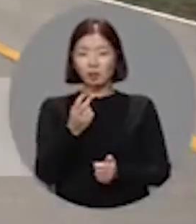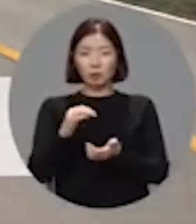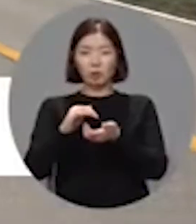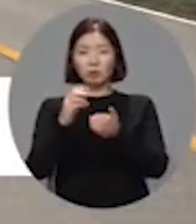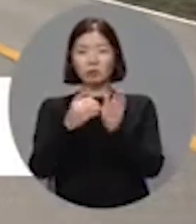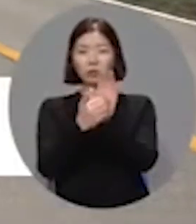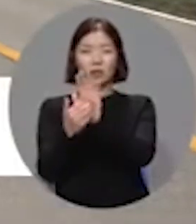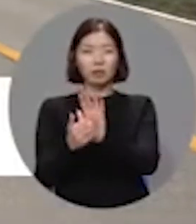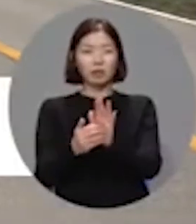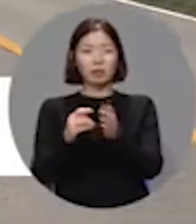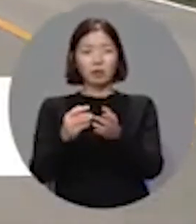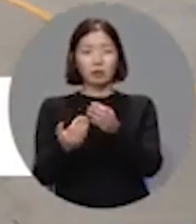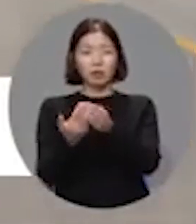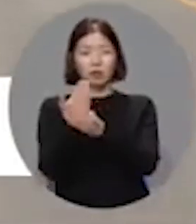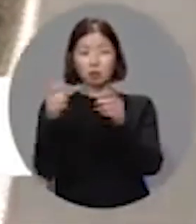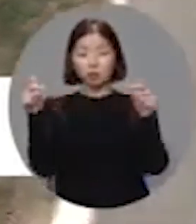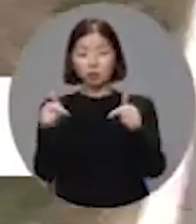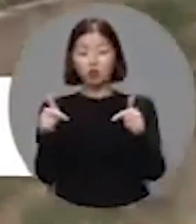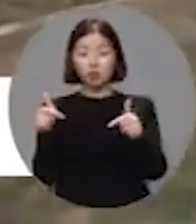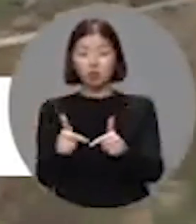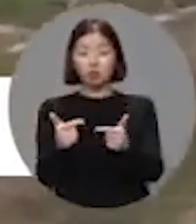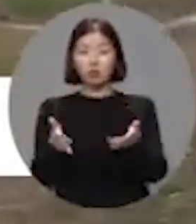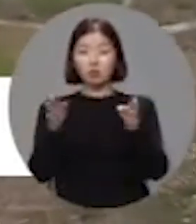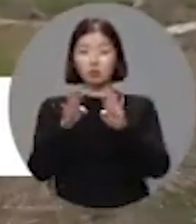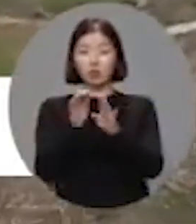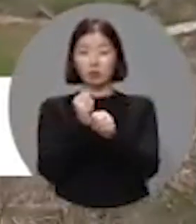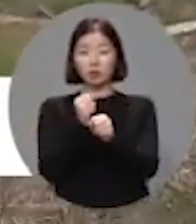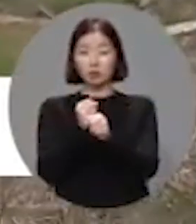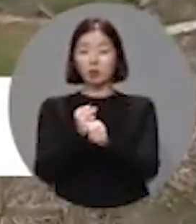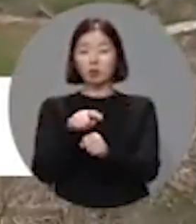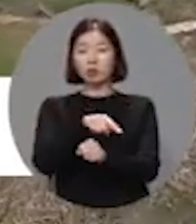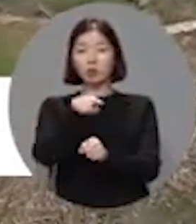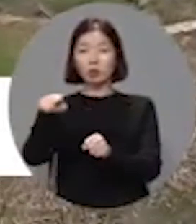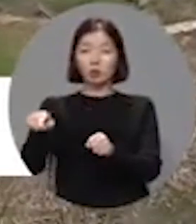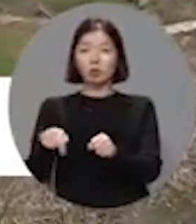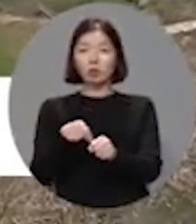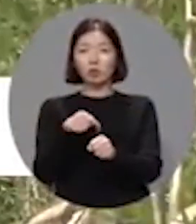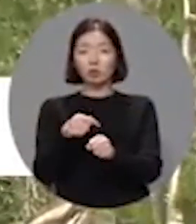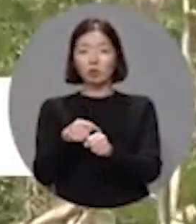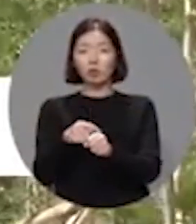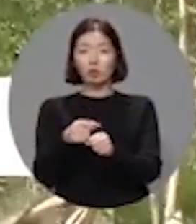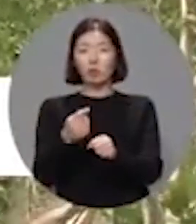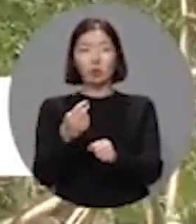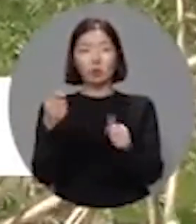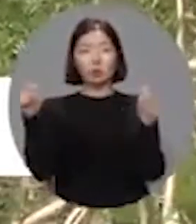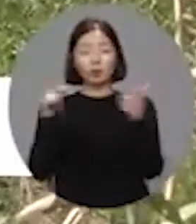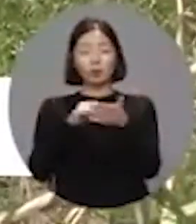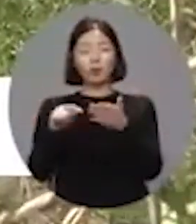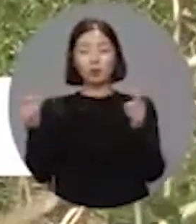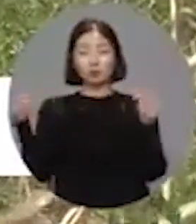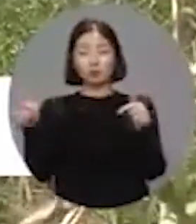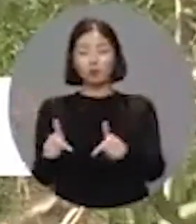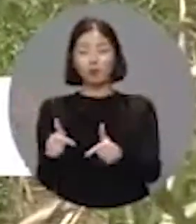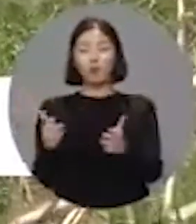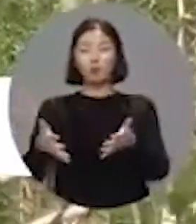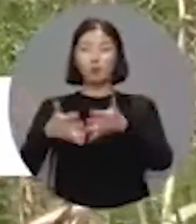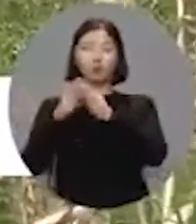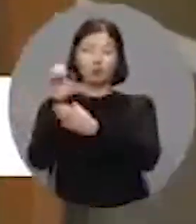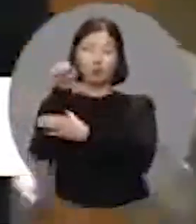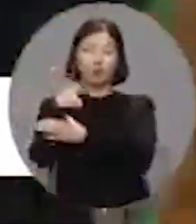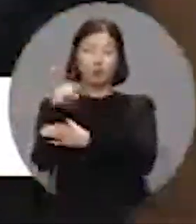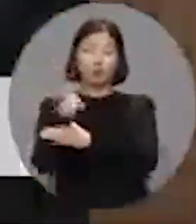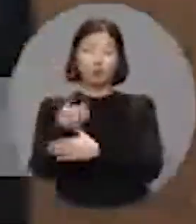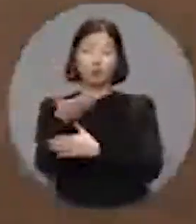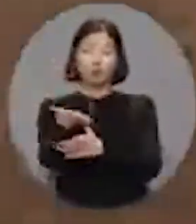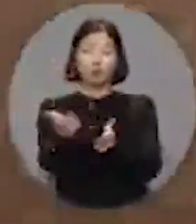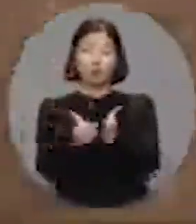하면은 악취 발생을 최소화할 수가 있고 인근 농업인의 피해도 최소화할 수 있다. 그래가지고 이제 건축허가 좀